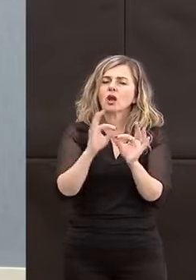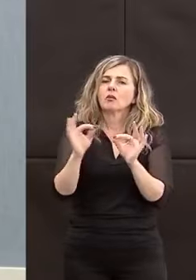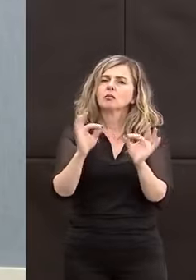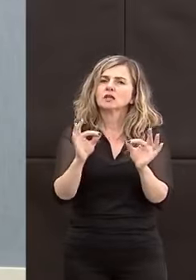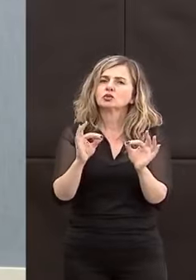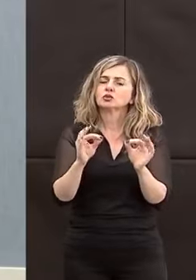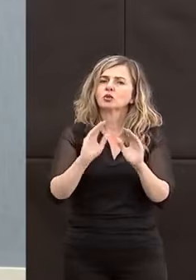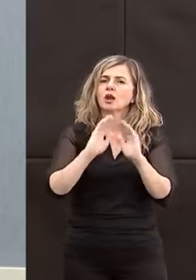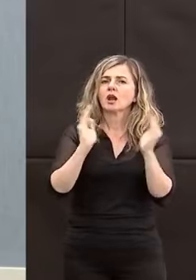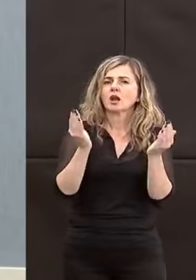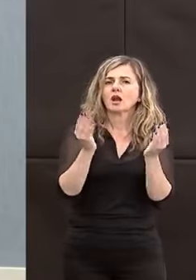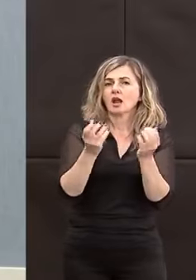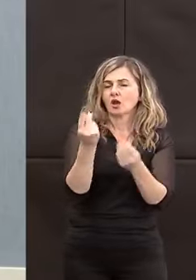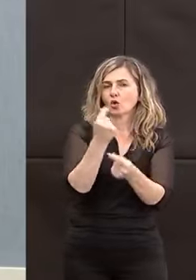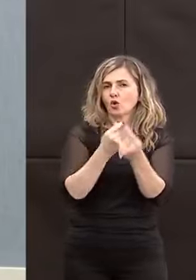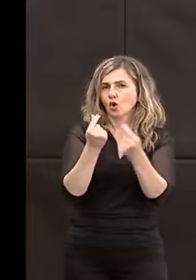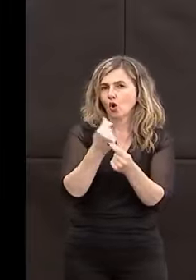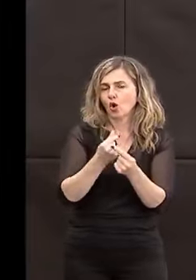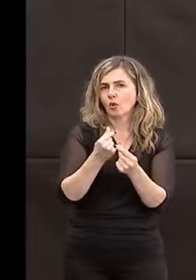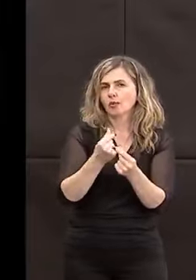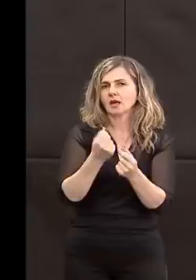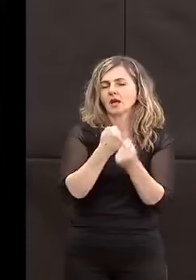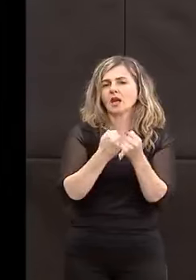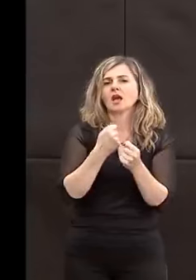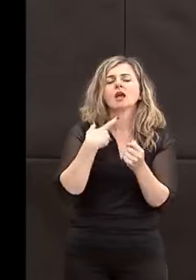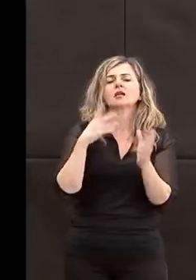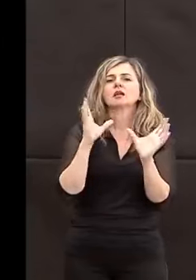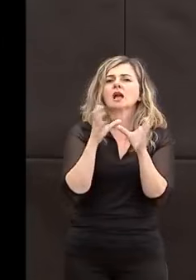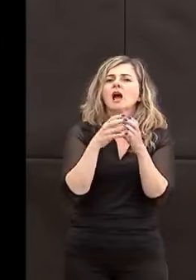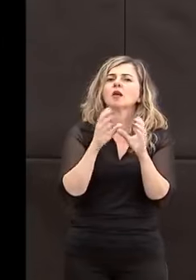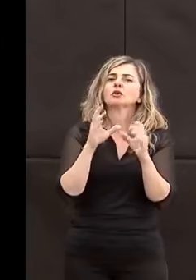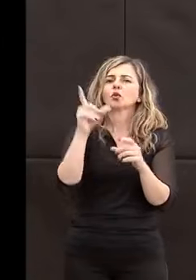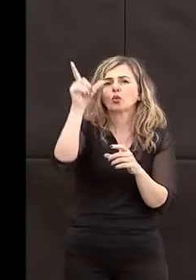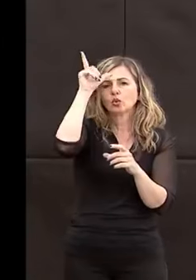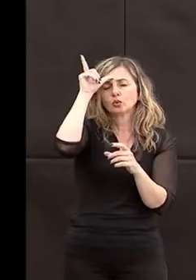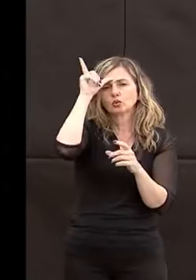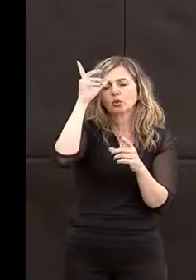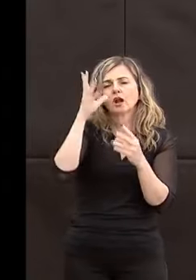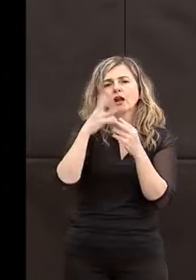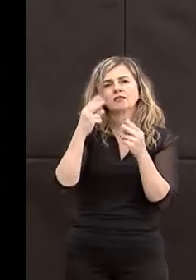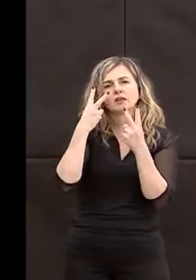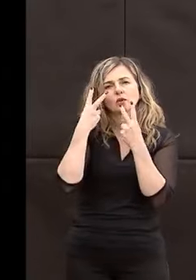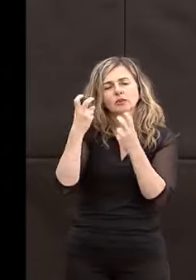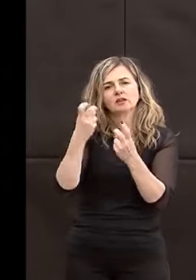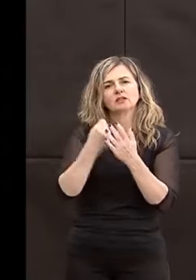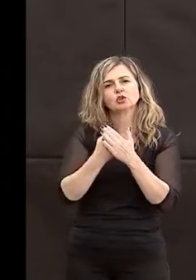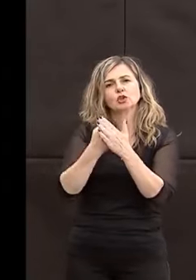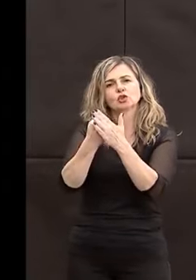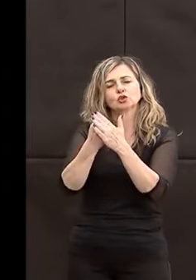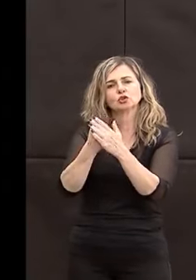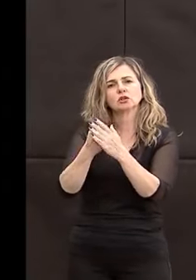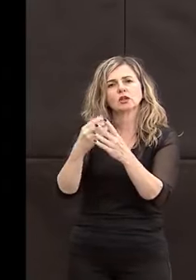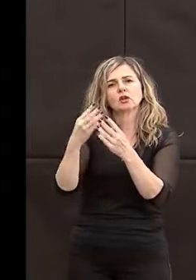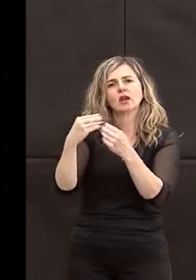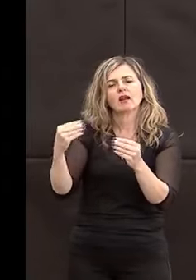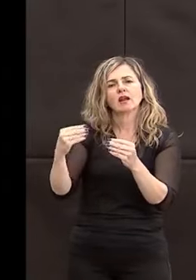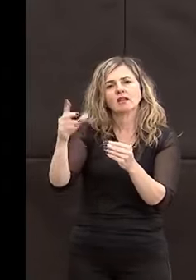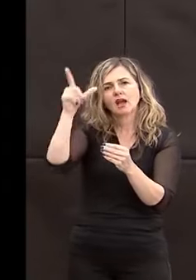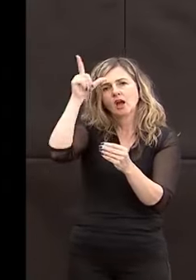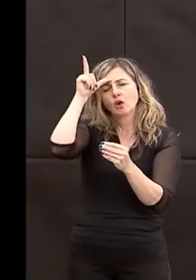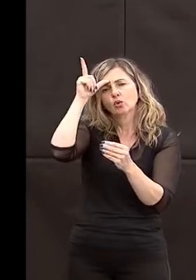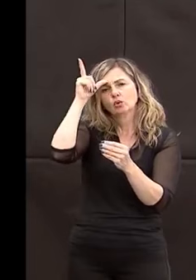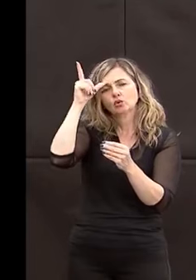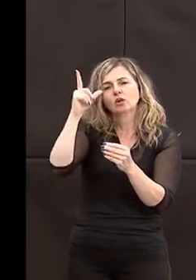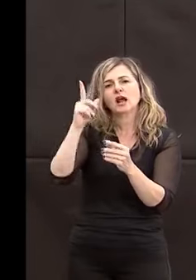culturale abbiamo fatto questa previsione specifica anche per sostenere proprio le realtà culturali riconosciute come enti no